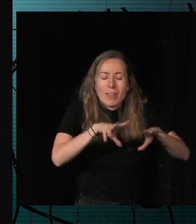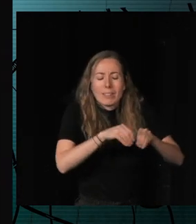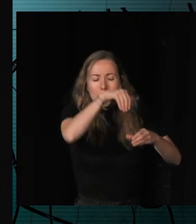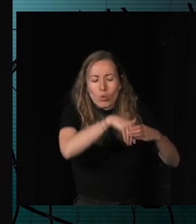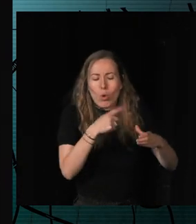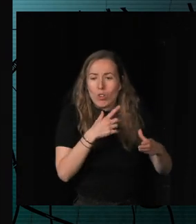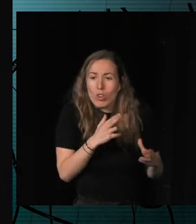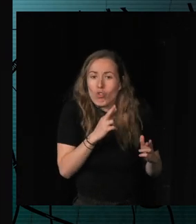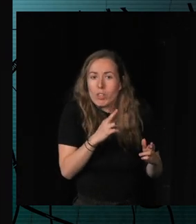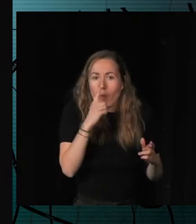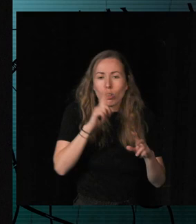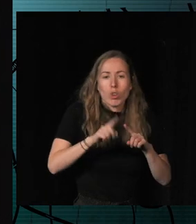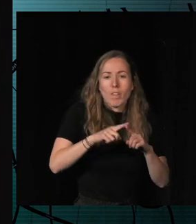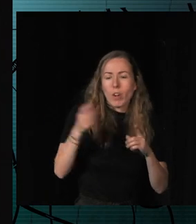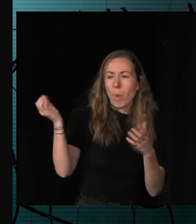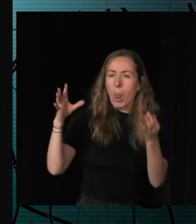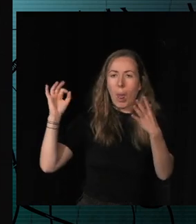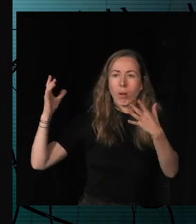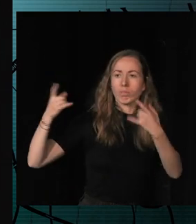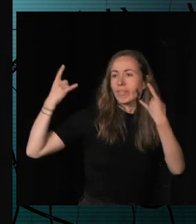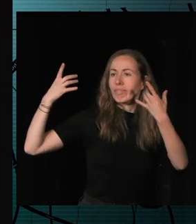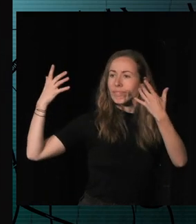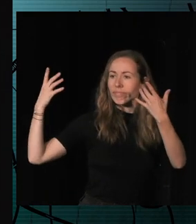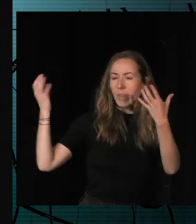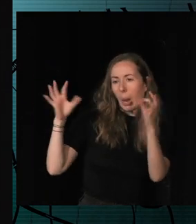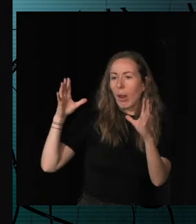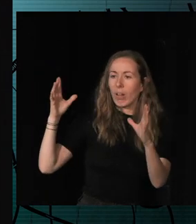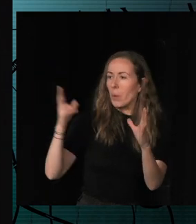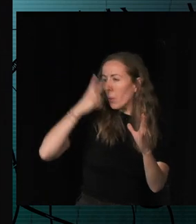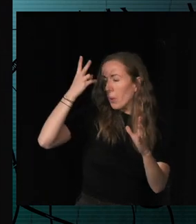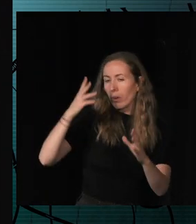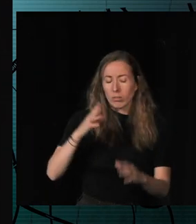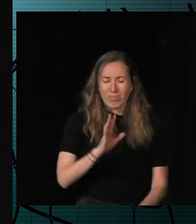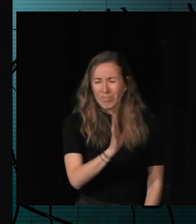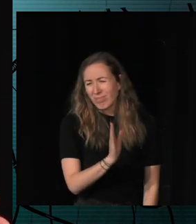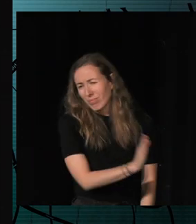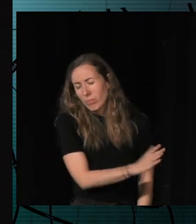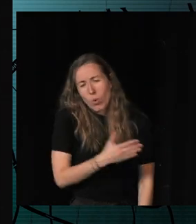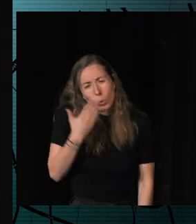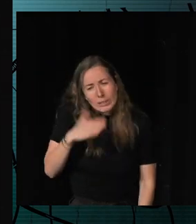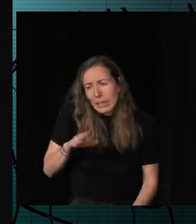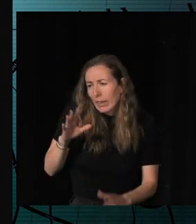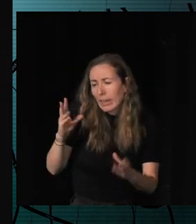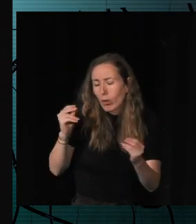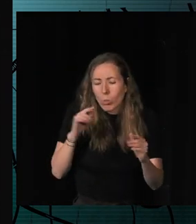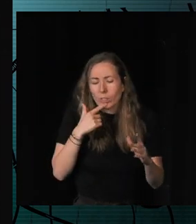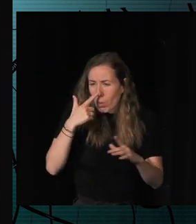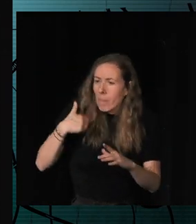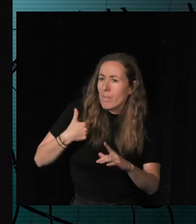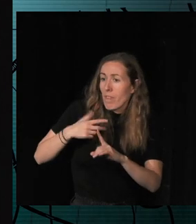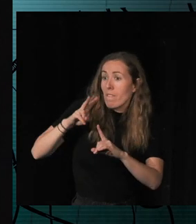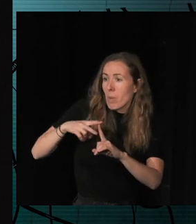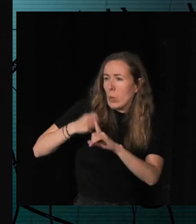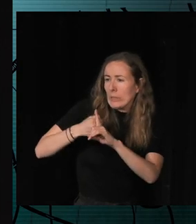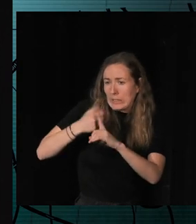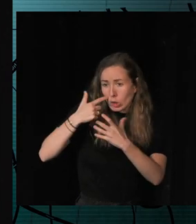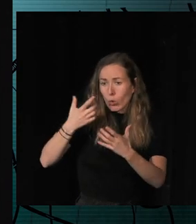va essayer de faire du performatif à la con parce que c'est ce qu'il faut faire en ce moment non faites votre truc c'est pas grave nous on a on sait regarder les trucs je milite pour qu'on on